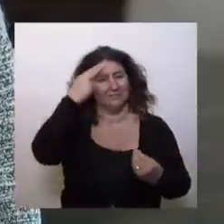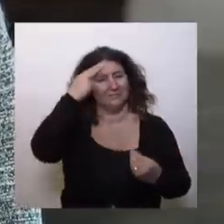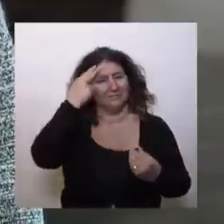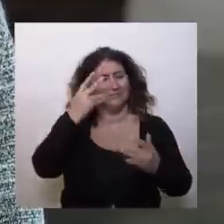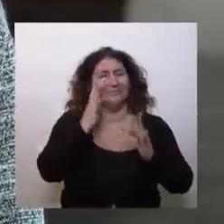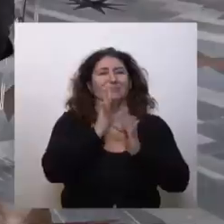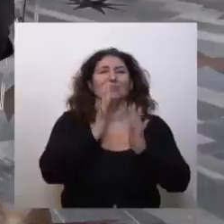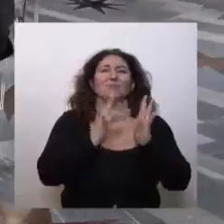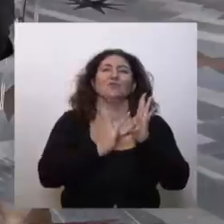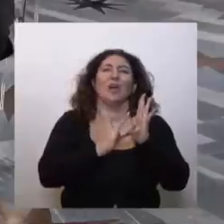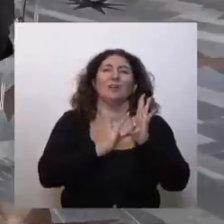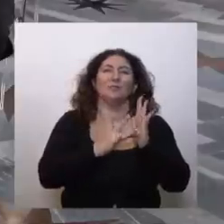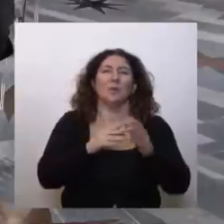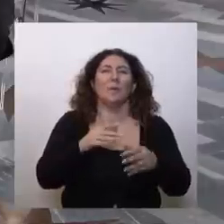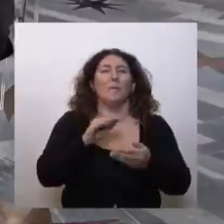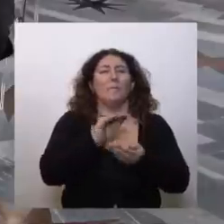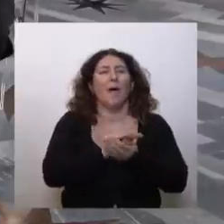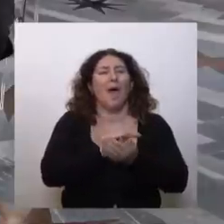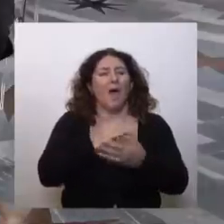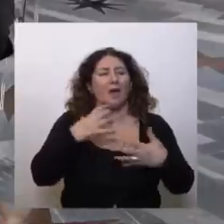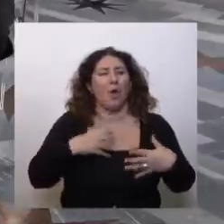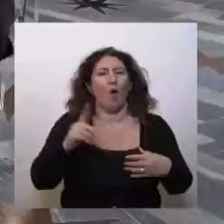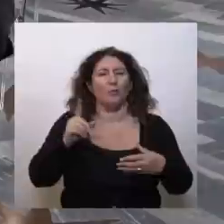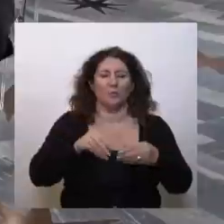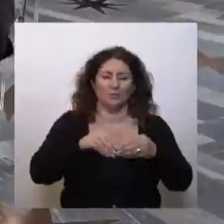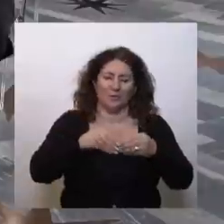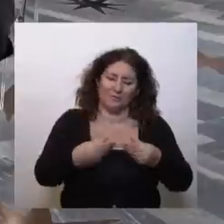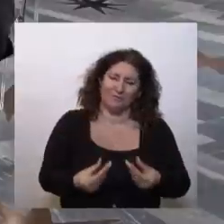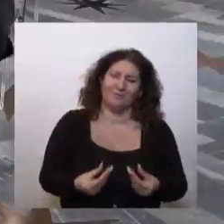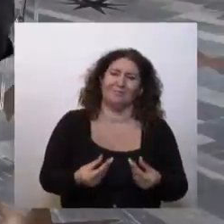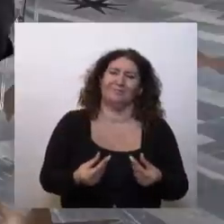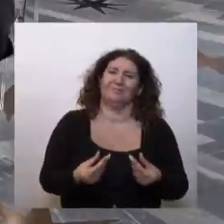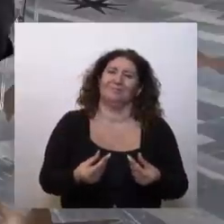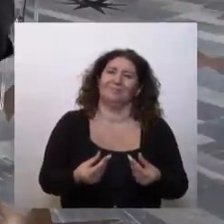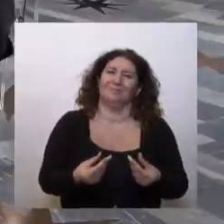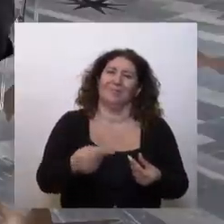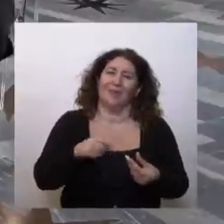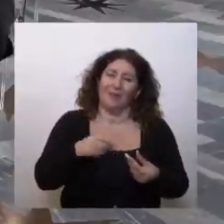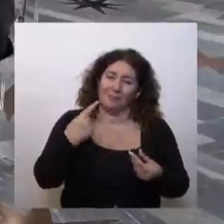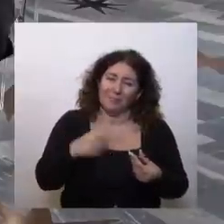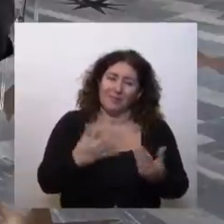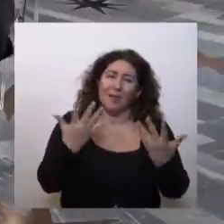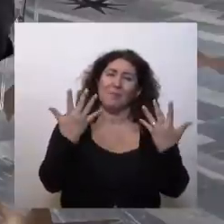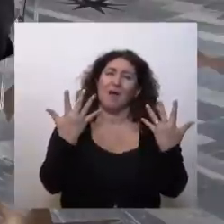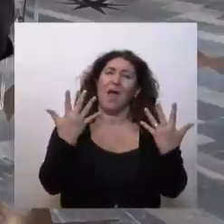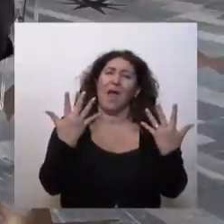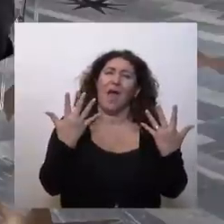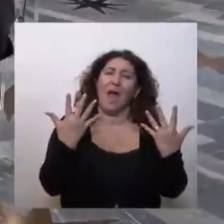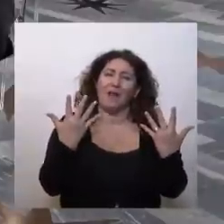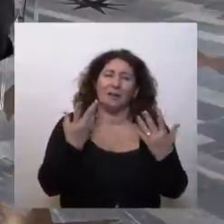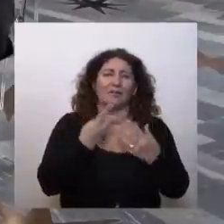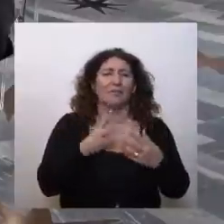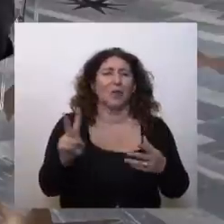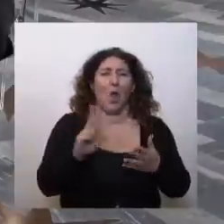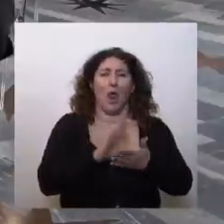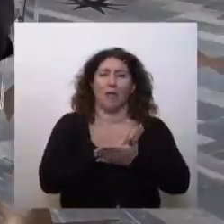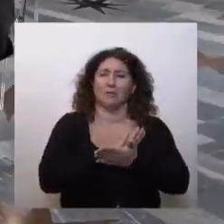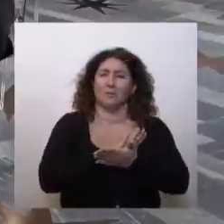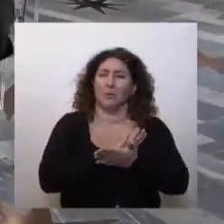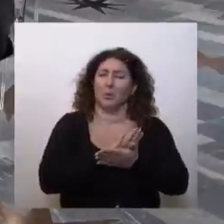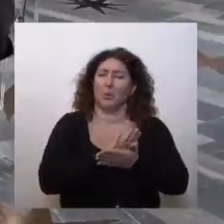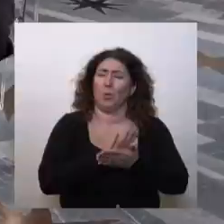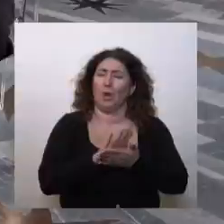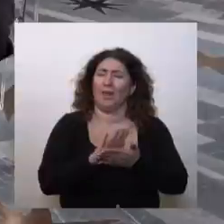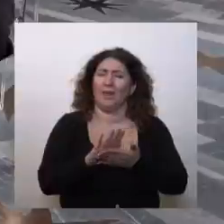corpo. E quelle mani del Signore le ricordiamo anche prive di violenza,